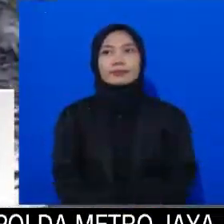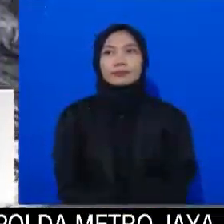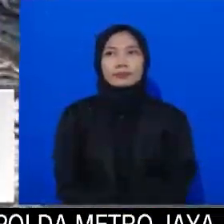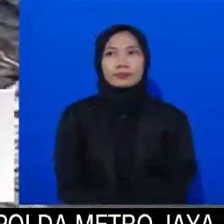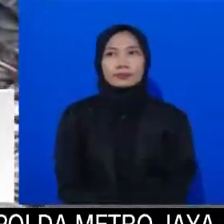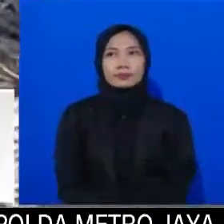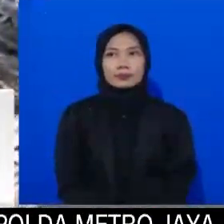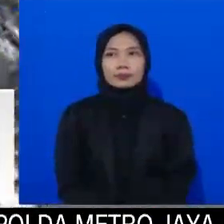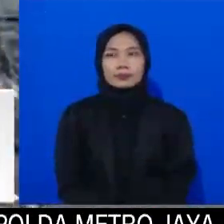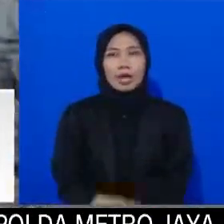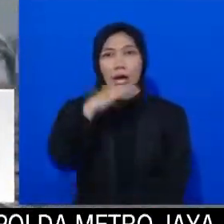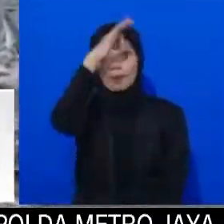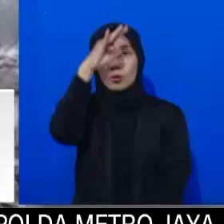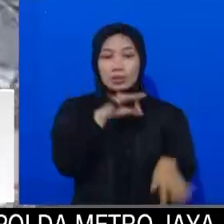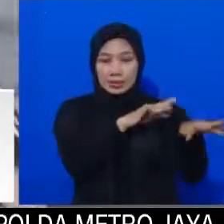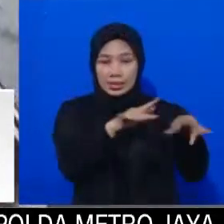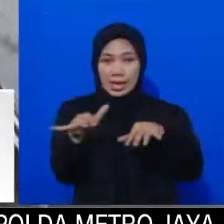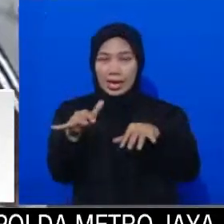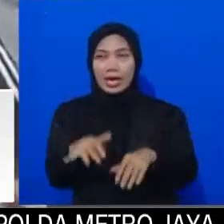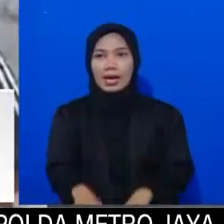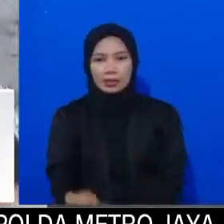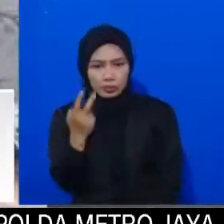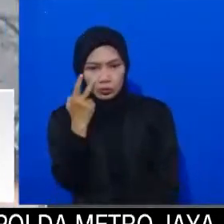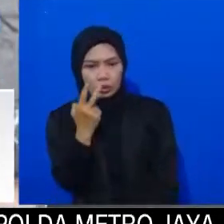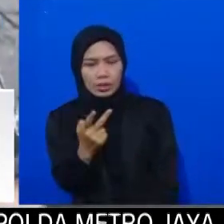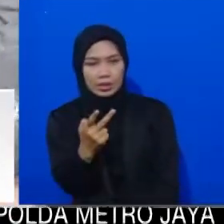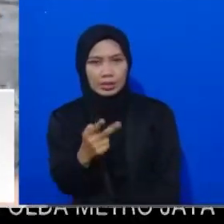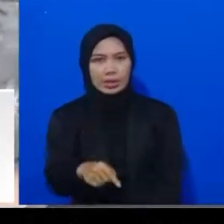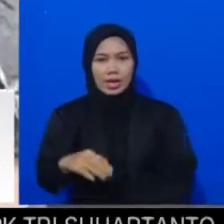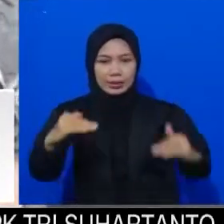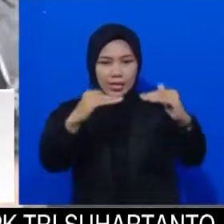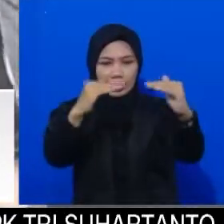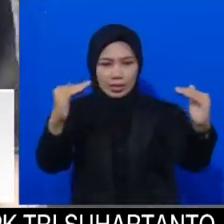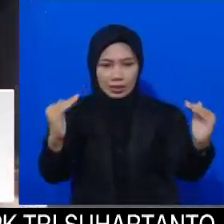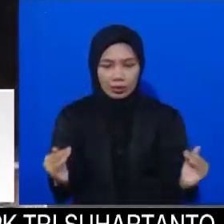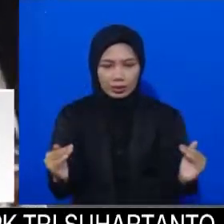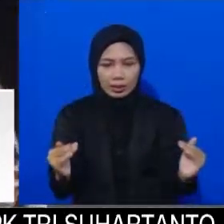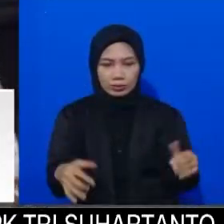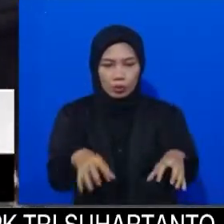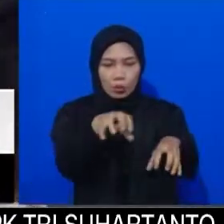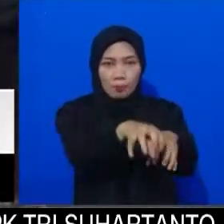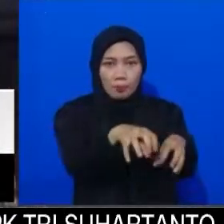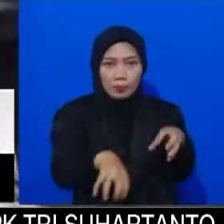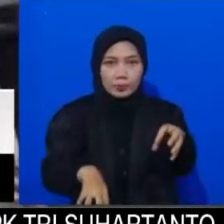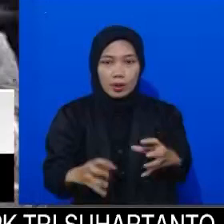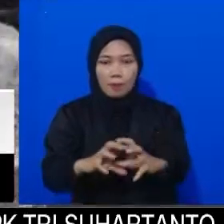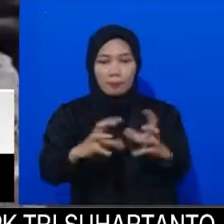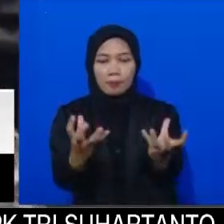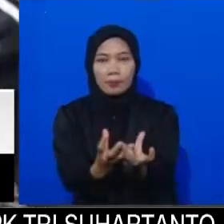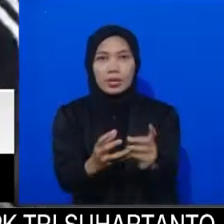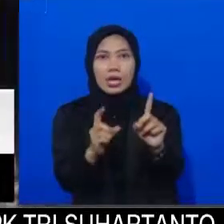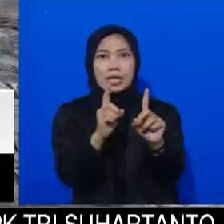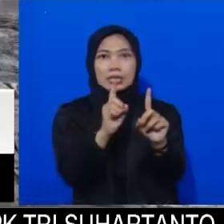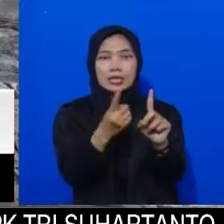Sejumlah anggota Polairut Nusa Tenggara Timur menemukan bunker di Pulau Pemana Besar, Kabupaten Sika. Di dalam bunker itu tersimpan